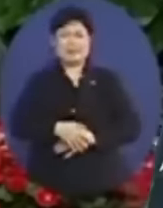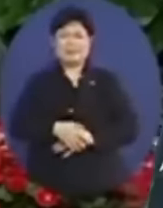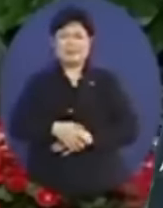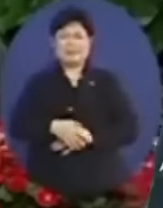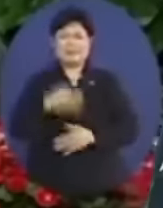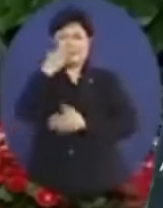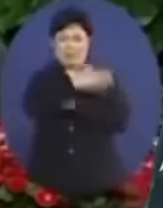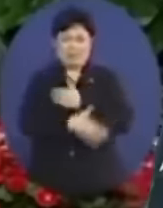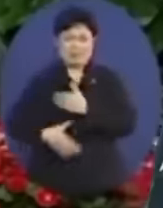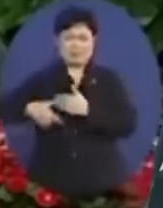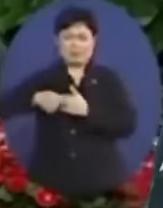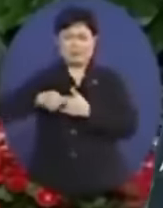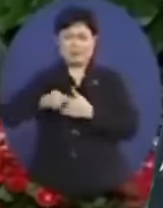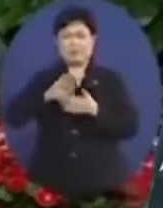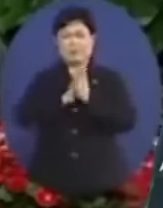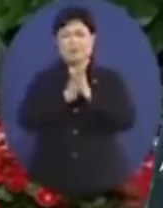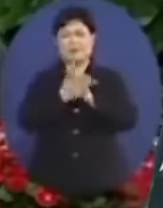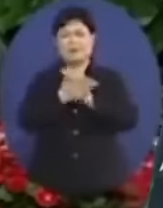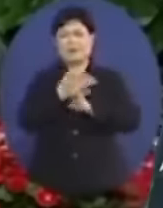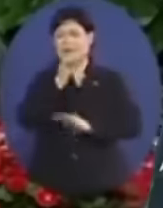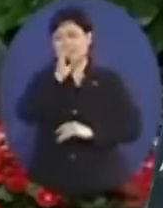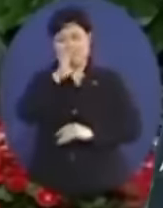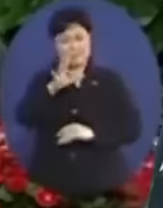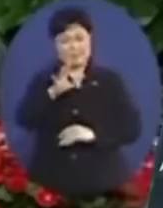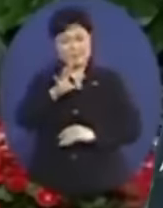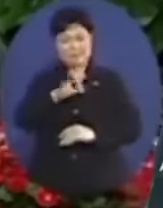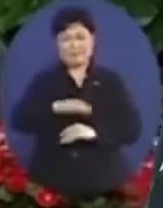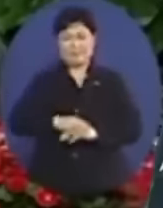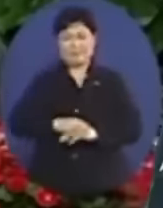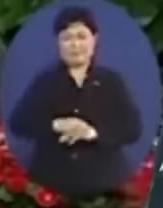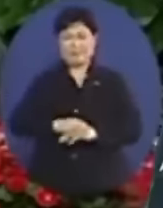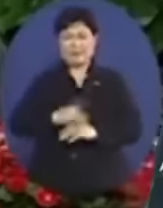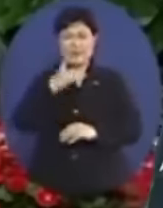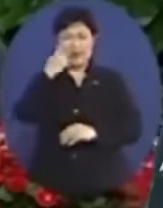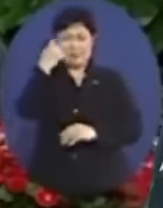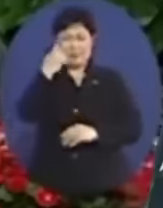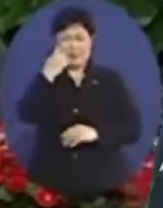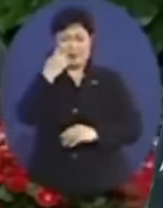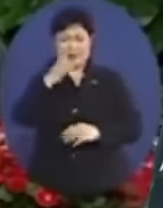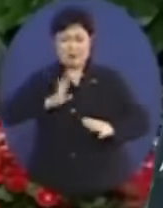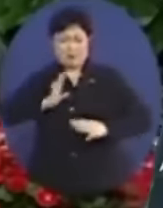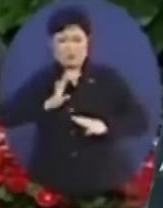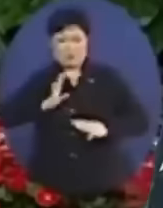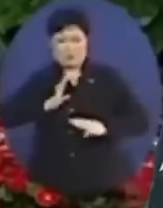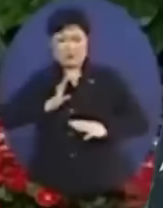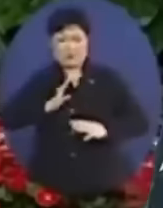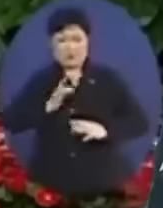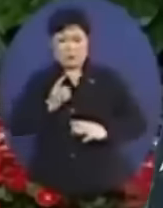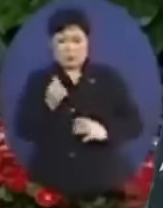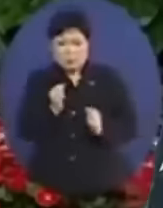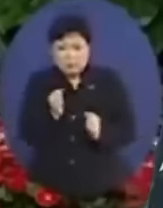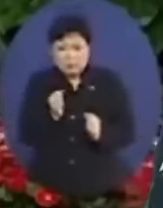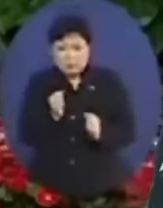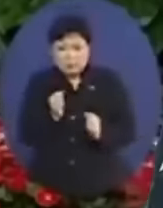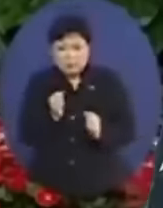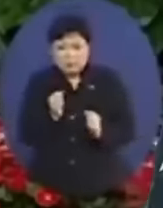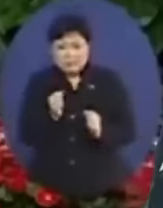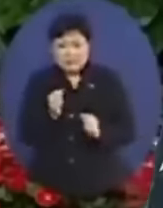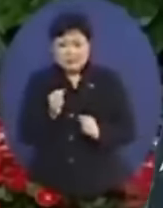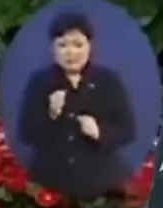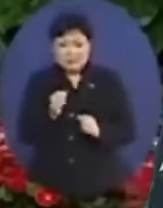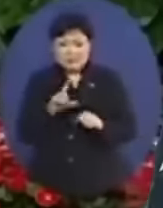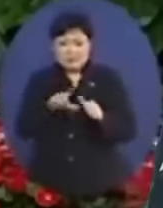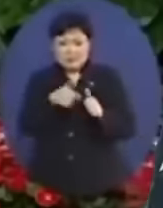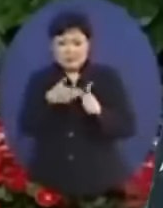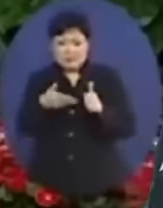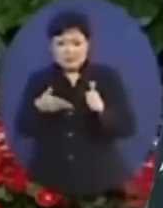육체는 변화 안 됩니다 협박 공간을 하면 겁이 나서 좀 출 했다가 그다음 조금